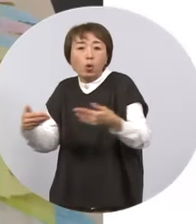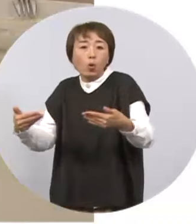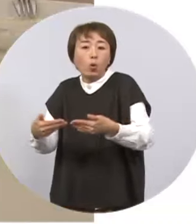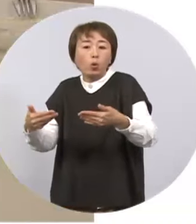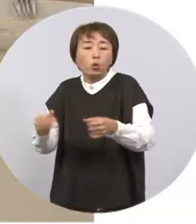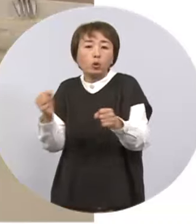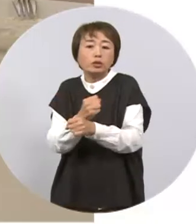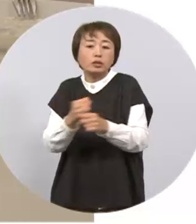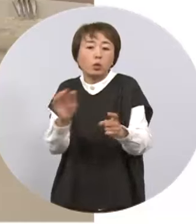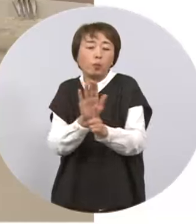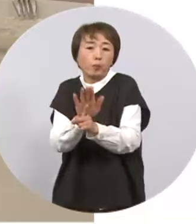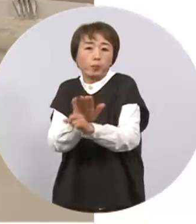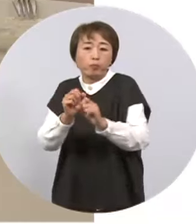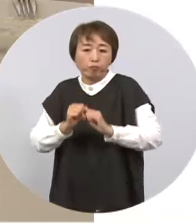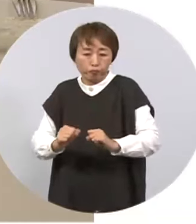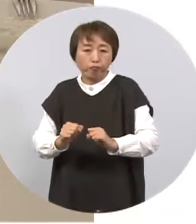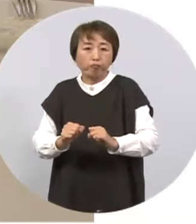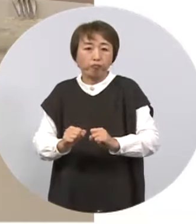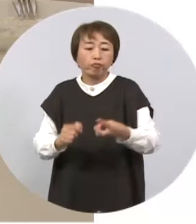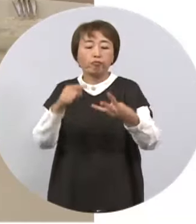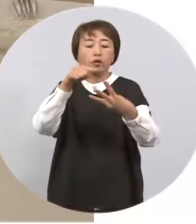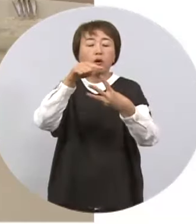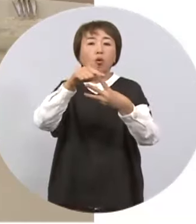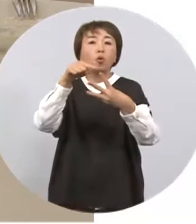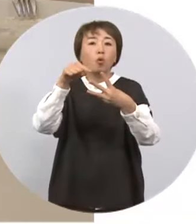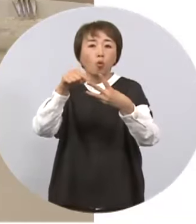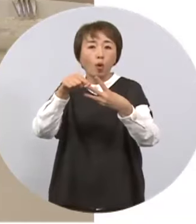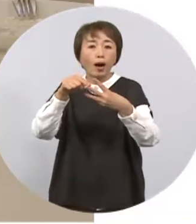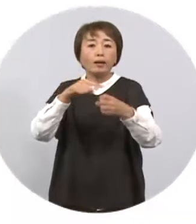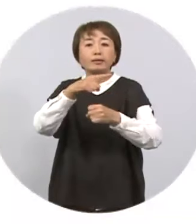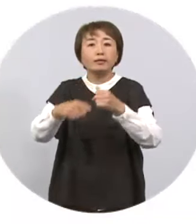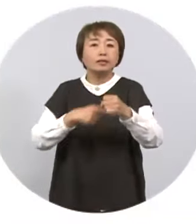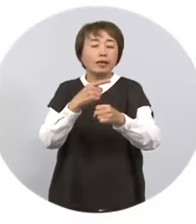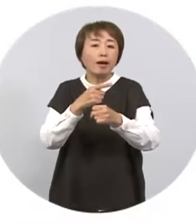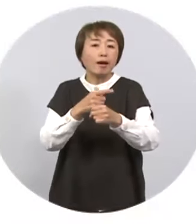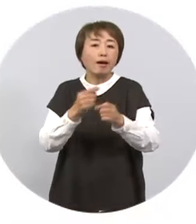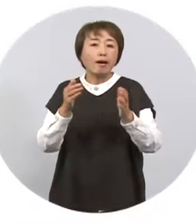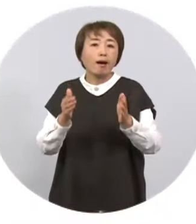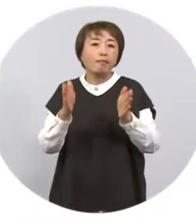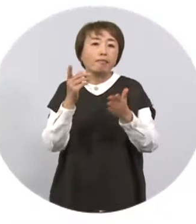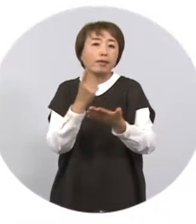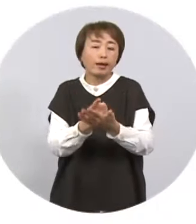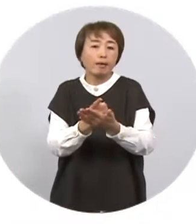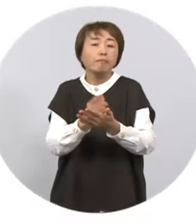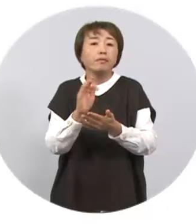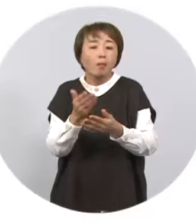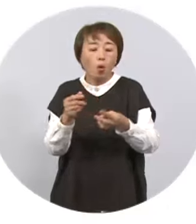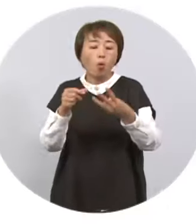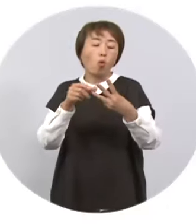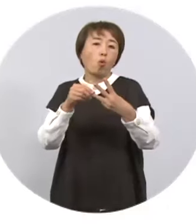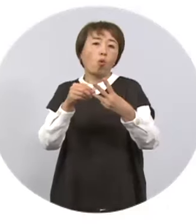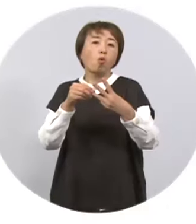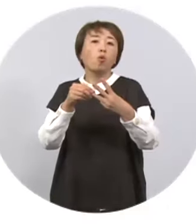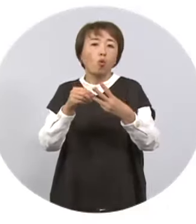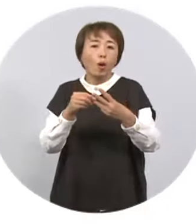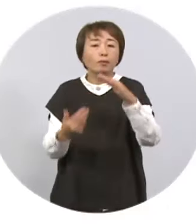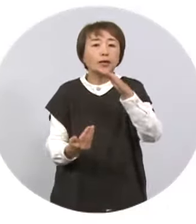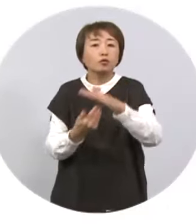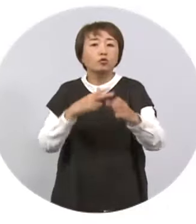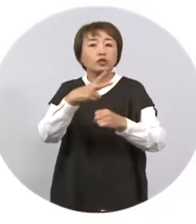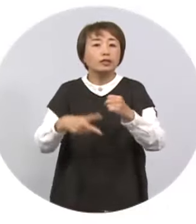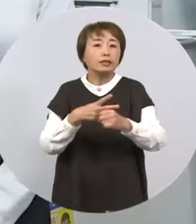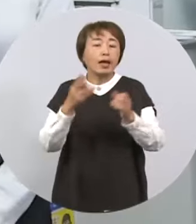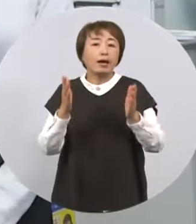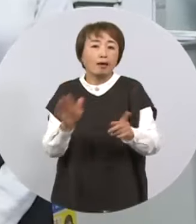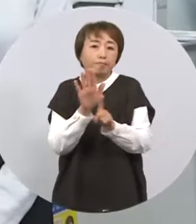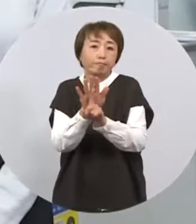ています。共同コースだけは、他のコースは単年度事業なんですが、共同コースは最大2年間行うことができるというのも特徴になっ